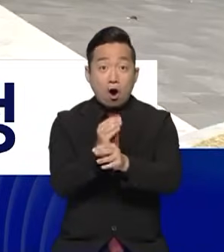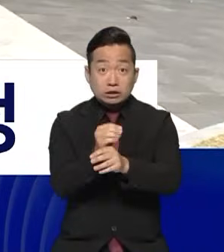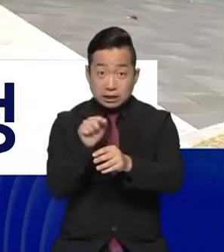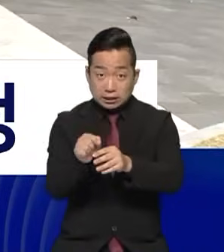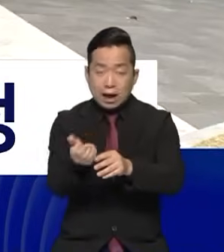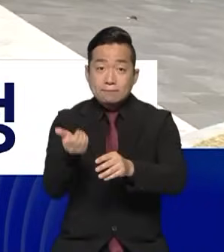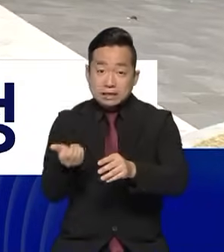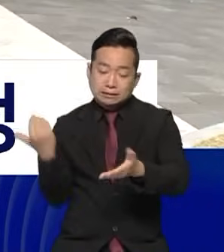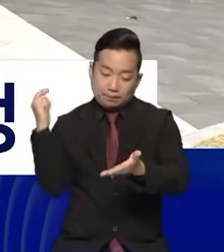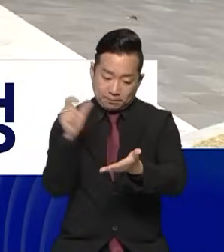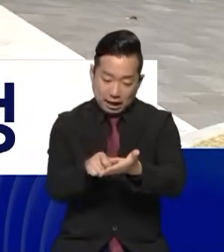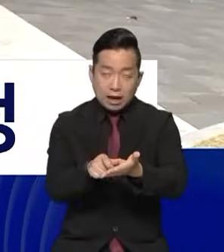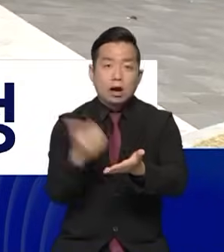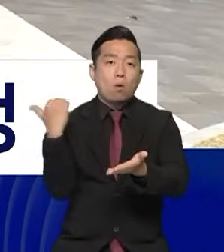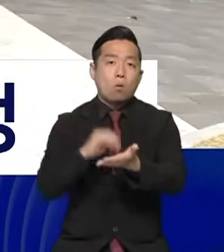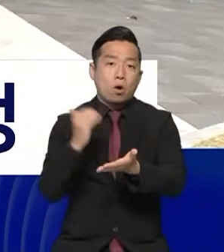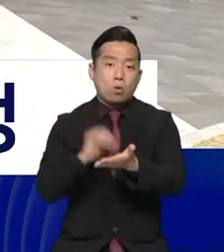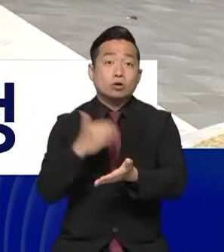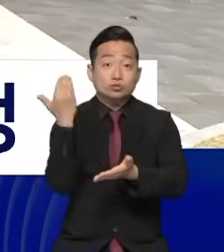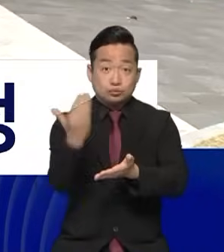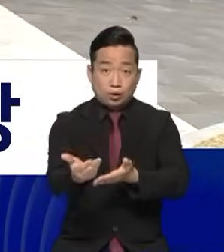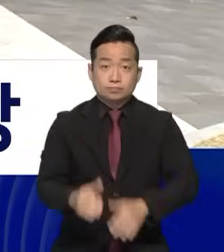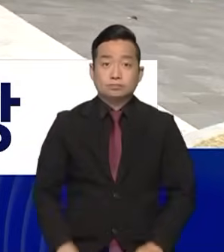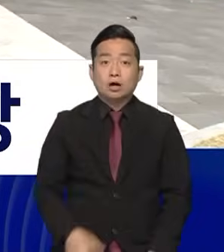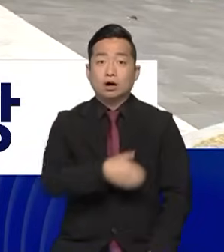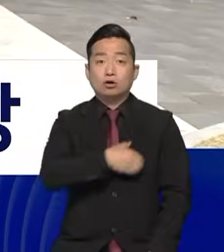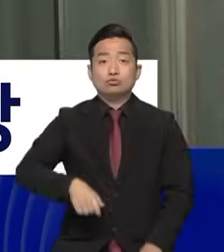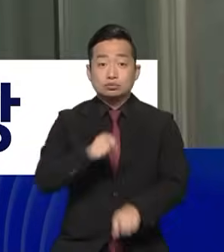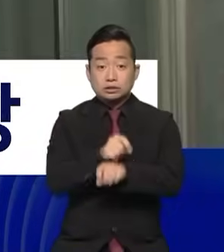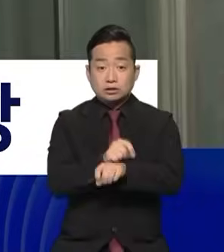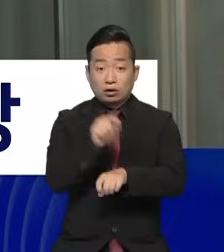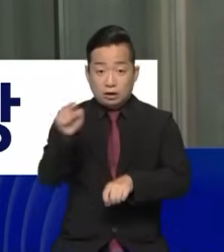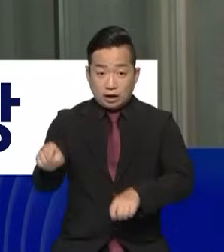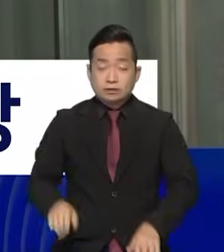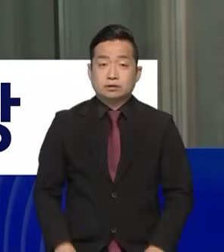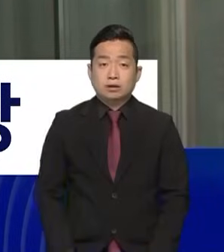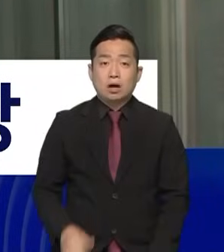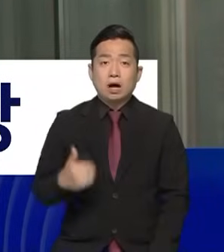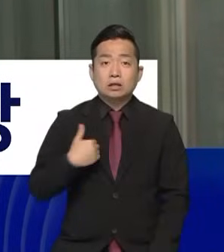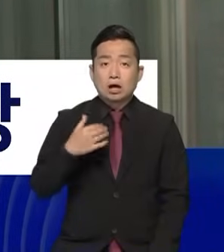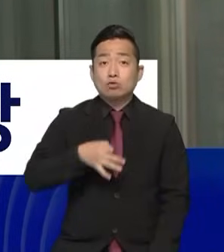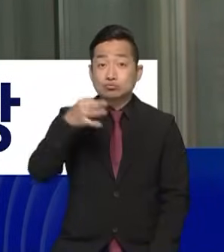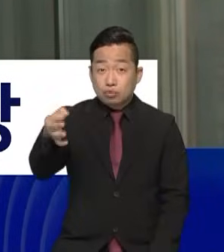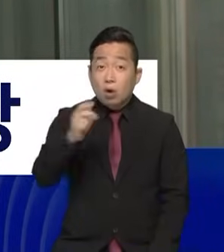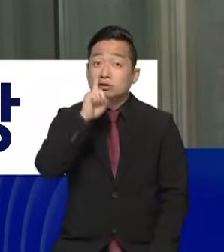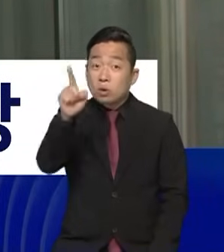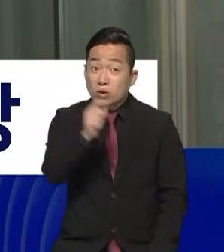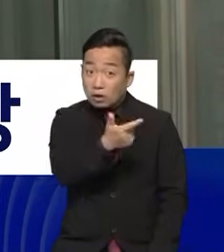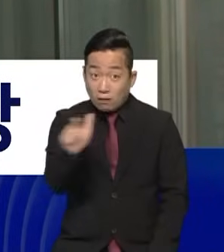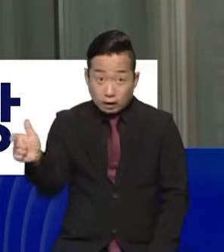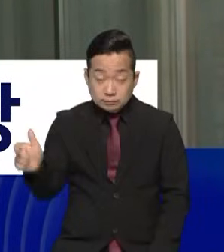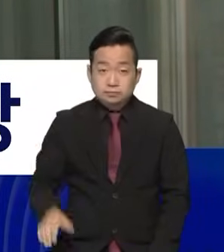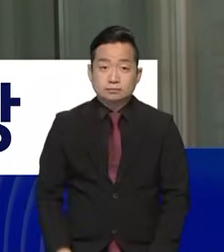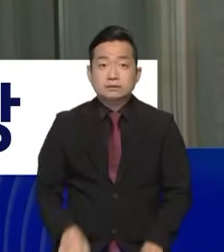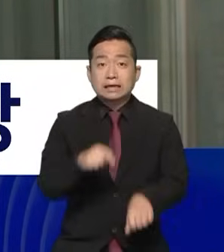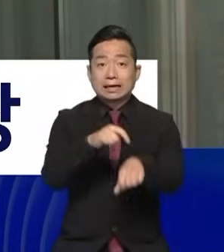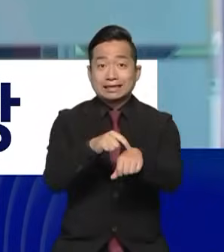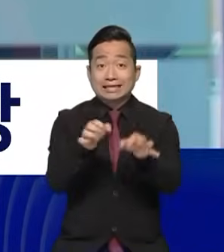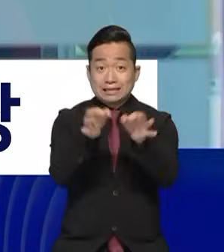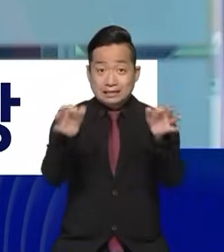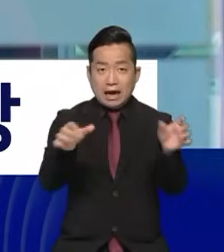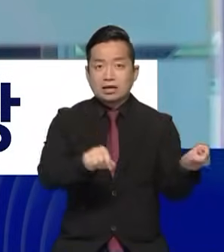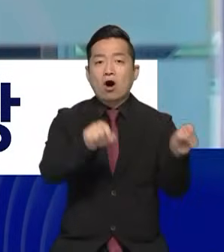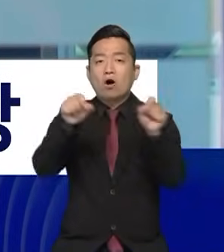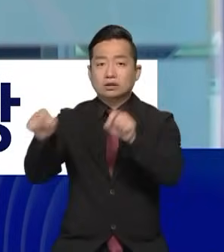이렇게 이야기를 했고 그다음에 우리 또 주민센터 가셔서 뭐 납부하시거나 네. 신고하셔야 할 것들이 있잖아요. 이런 것들은 그 기한을 좀